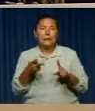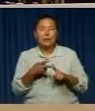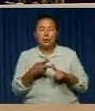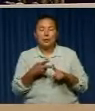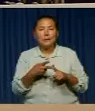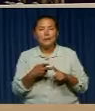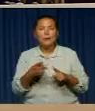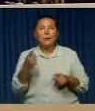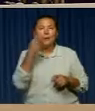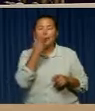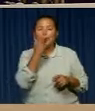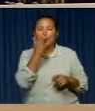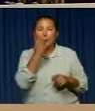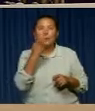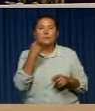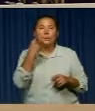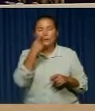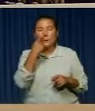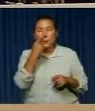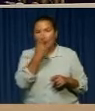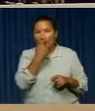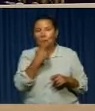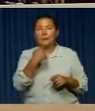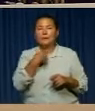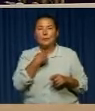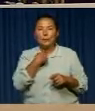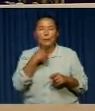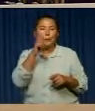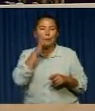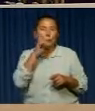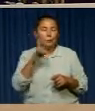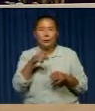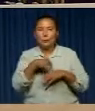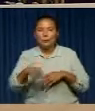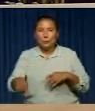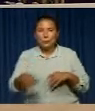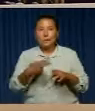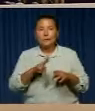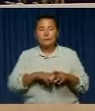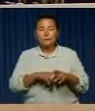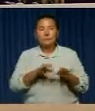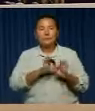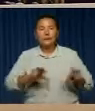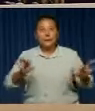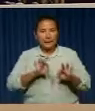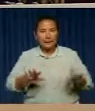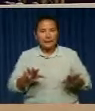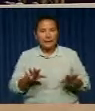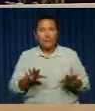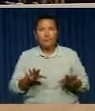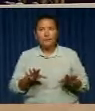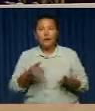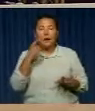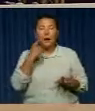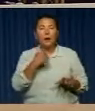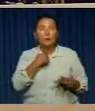ауыз мұрын сез иіс білмей, ол қорықпауымыз керек оған. Ол жаймен кетеді. Жаңа тағы айта кетем,